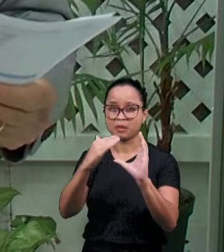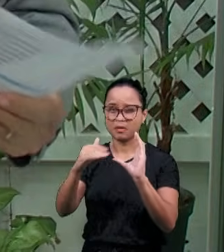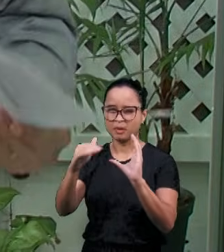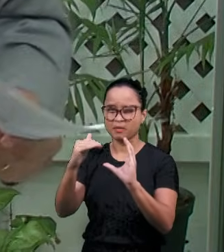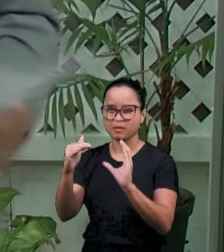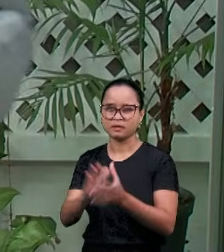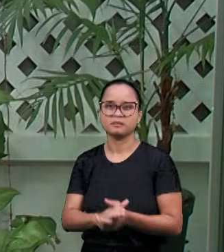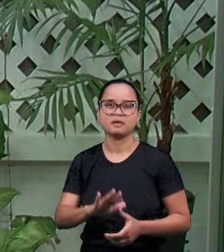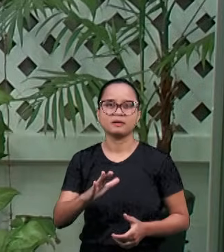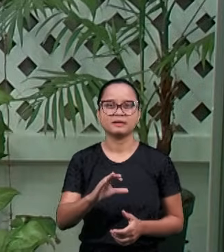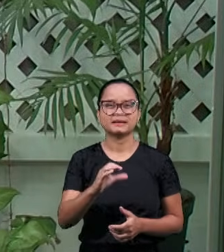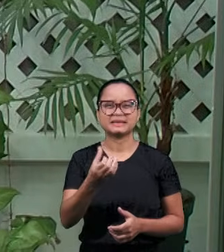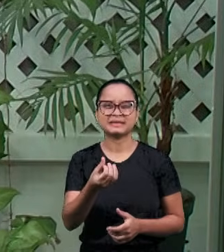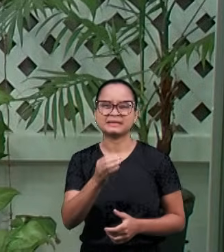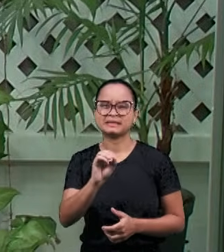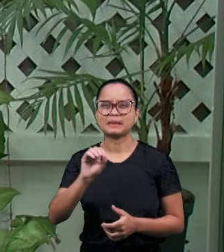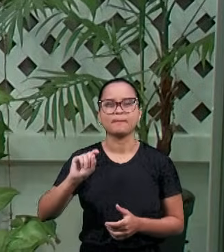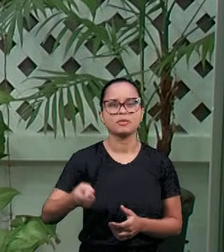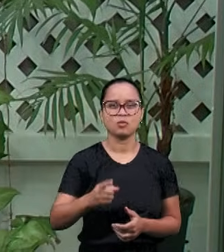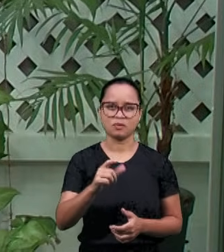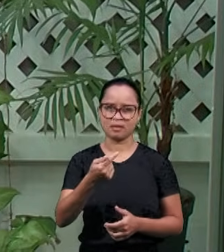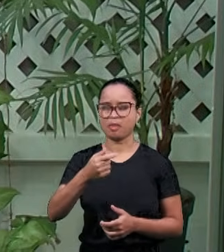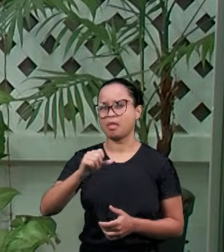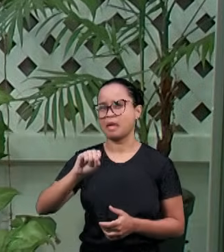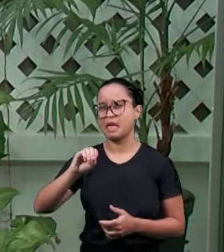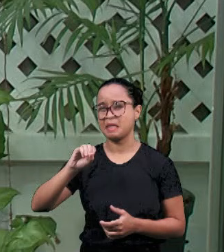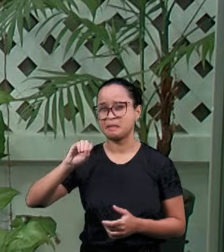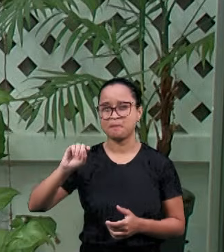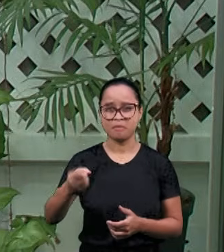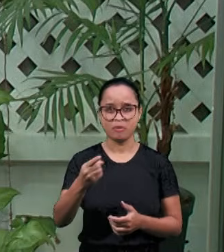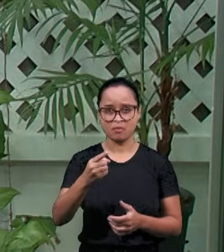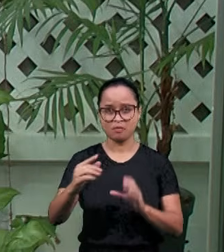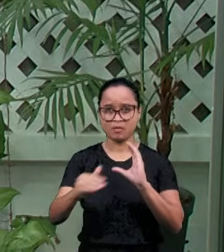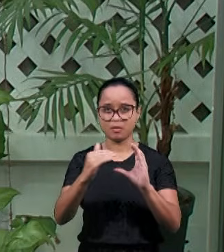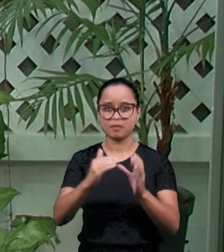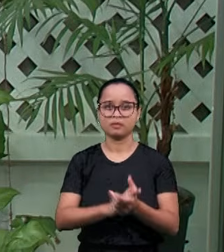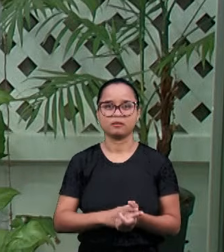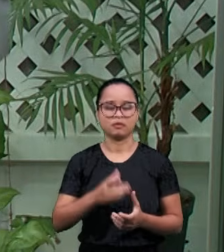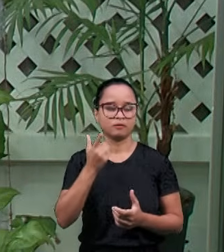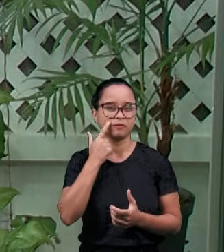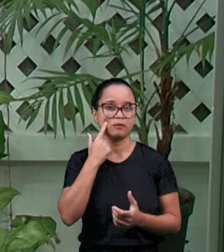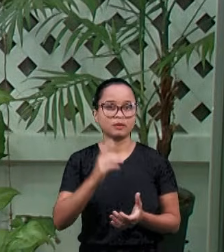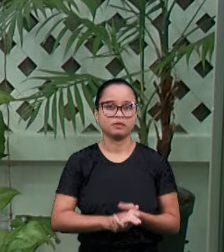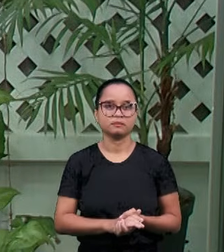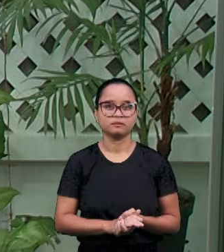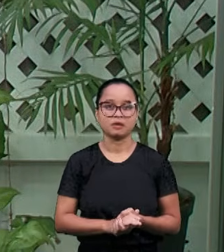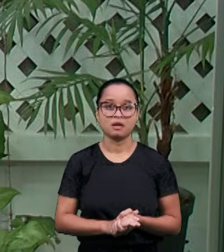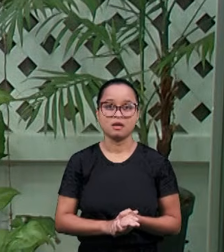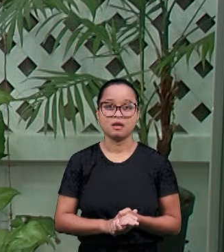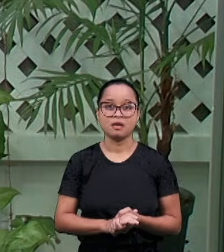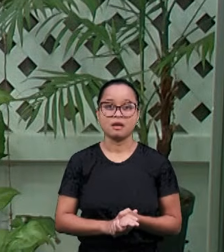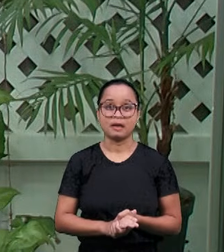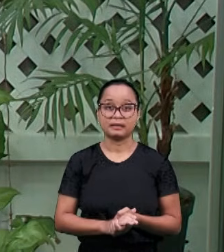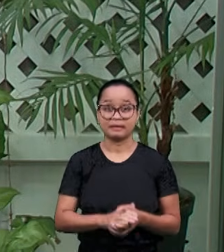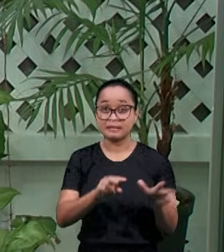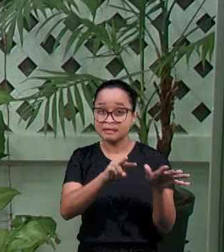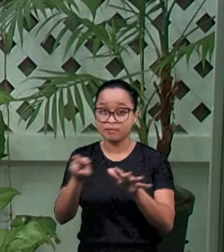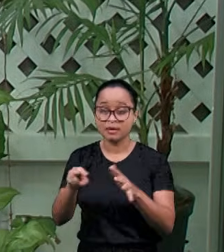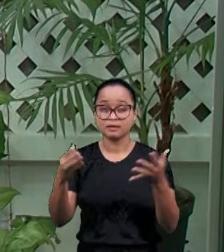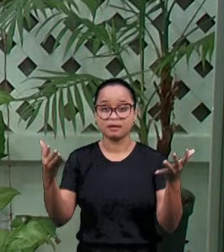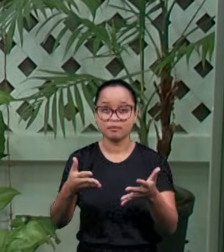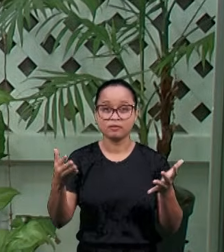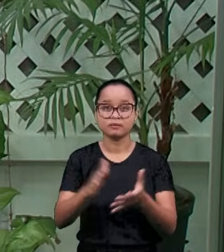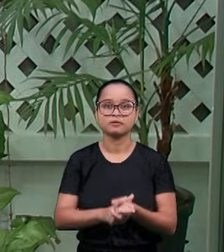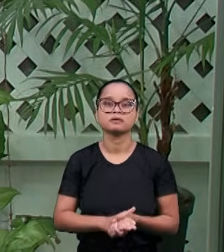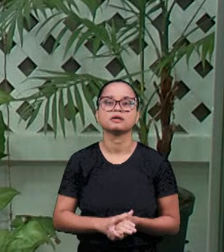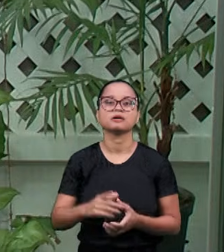donc 60, 60 000, mais allons-y. J'ai séparé ici, cette semaine, j'ai